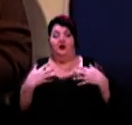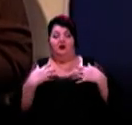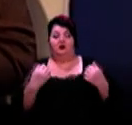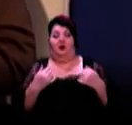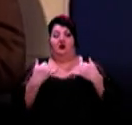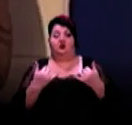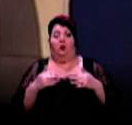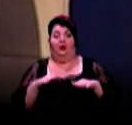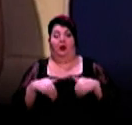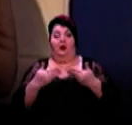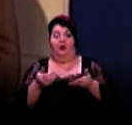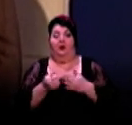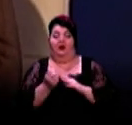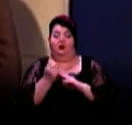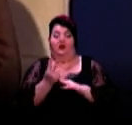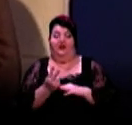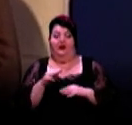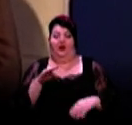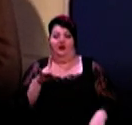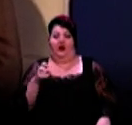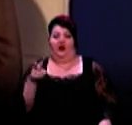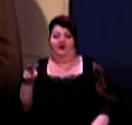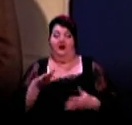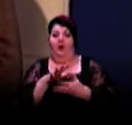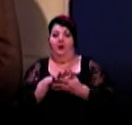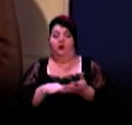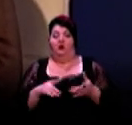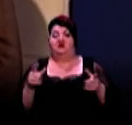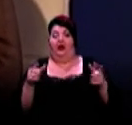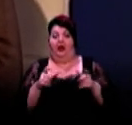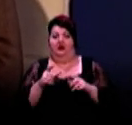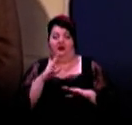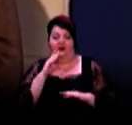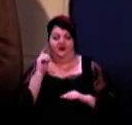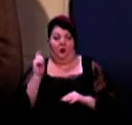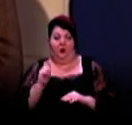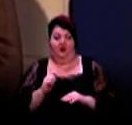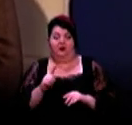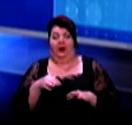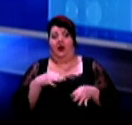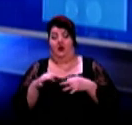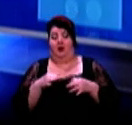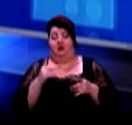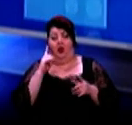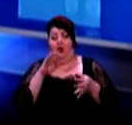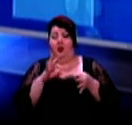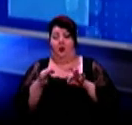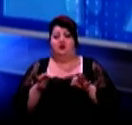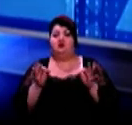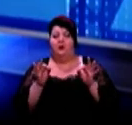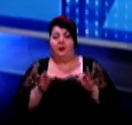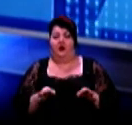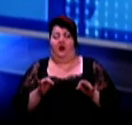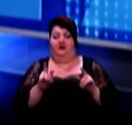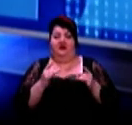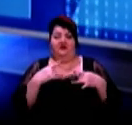сьогодні рекомендувало до 12 травня продовжити карантин в Україні. Такі рекомендації. Десь логічно правильно. Це